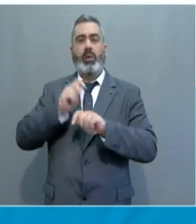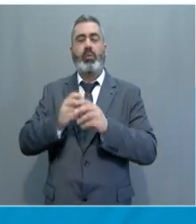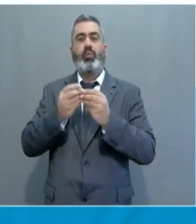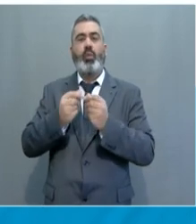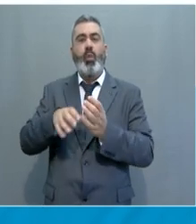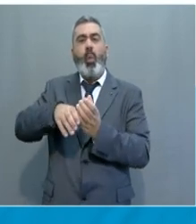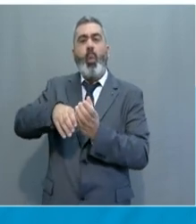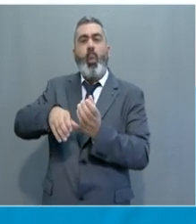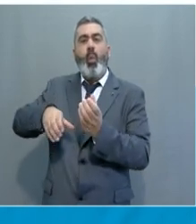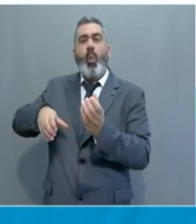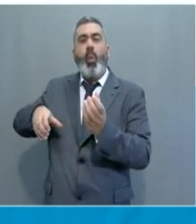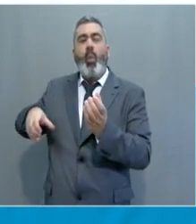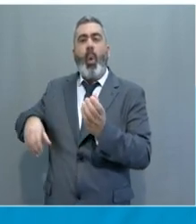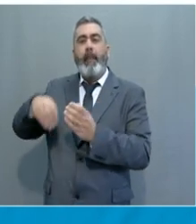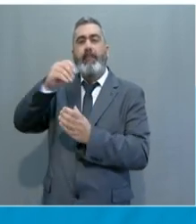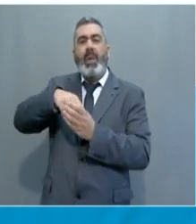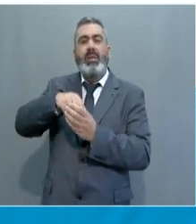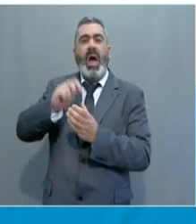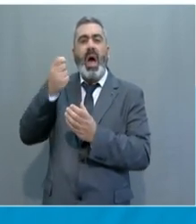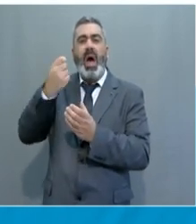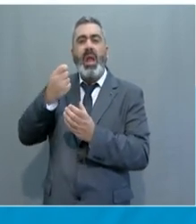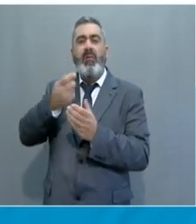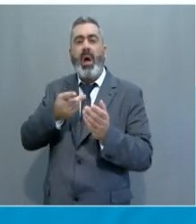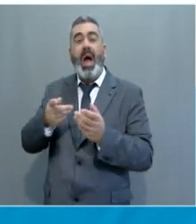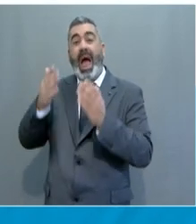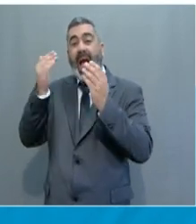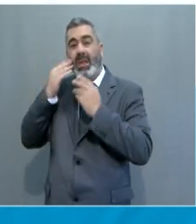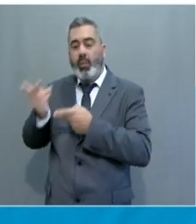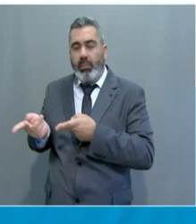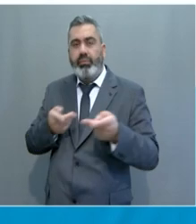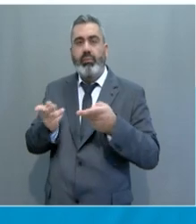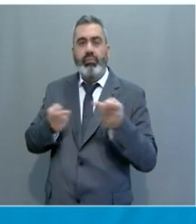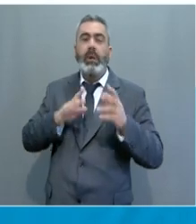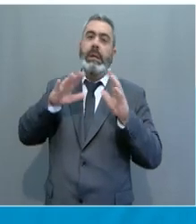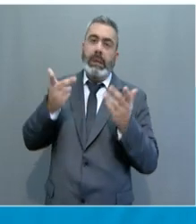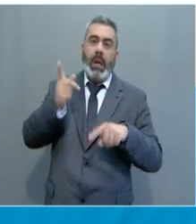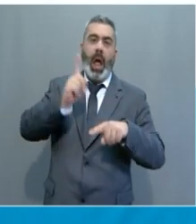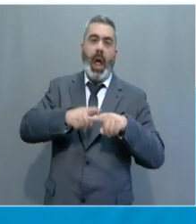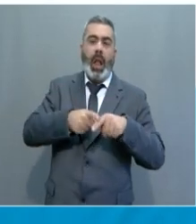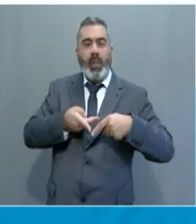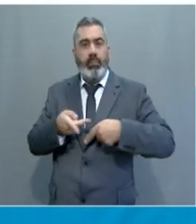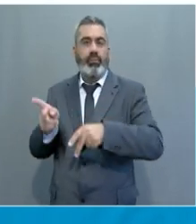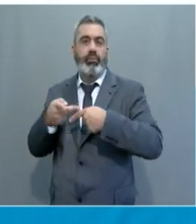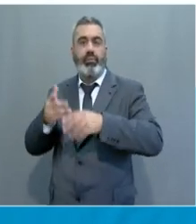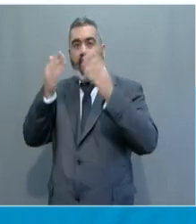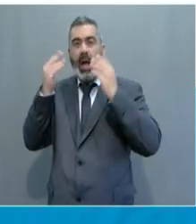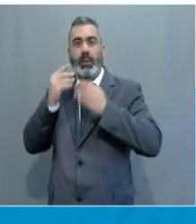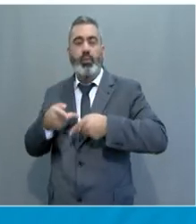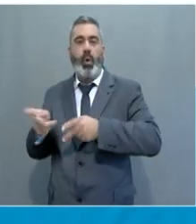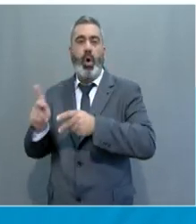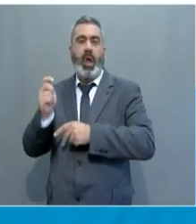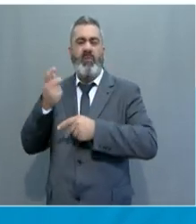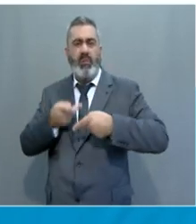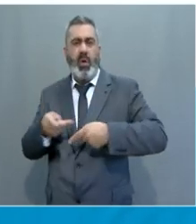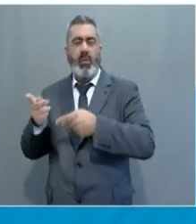καλώδιο μεγάλης χωρητικότητας, το οποίο θα έχει τη δυνατότητα να μεταφέρει ενέργεια από την Αίγυπτο προς την Ελλάδα ή από την Ελλάδα προς την Αίγυπτο. Ένα